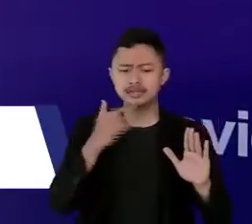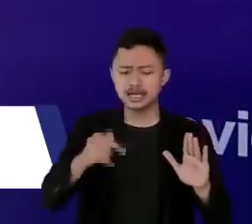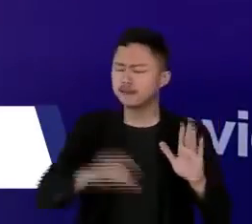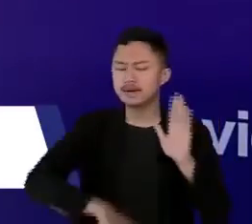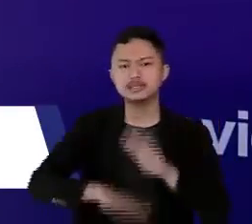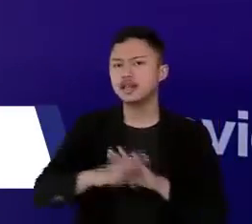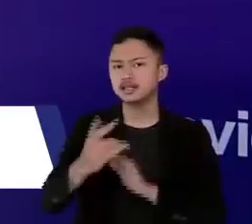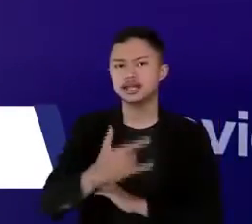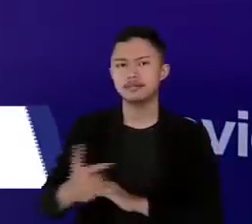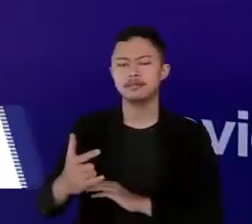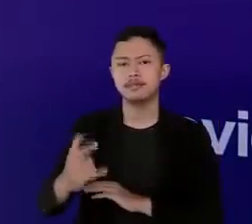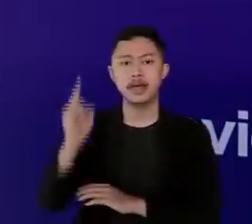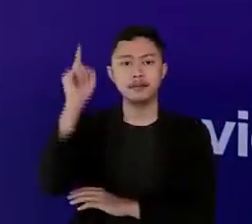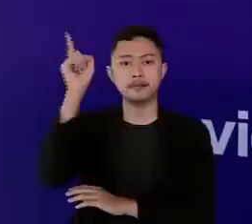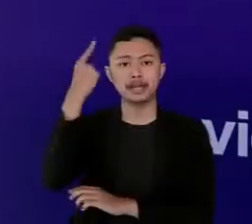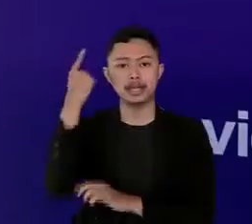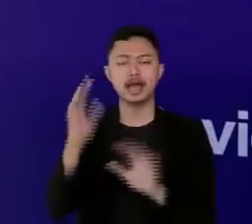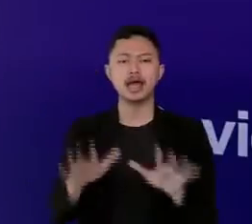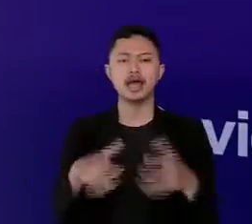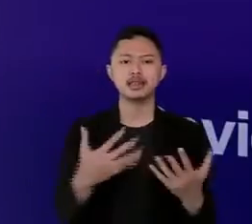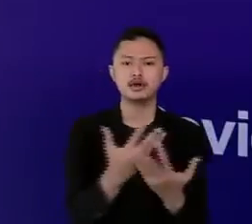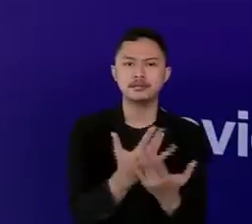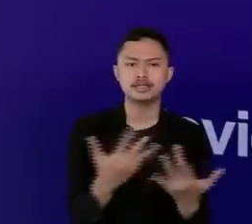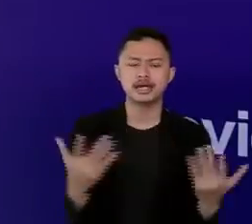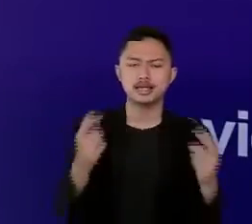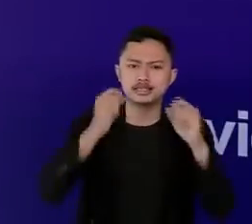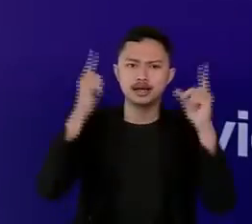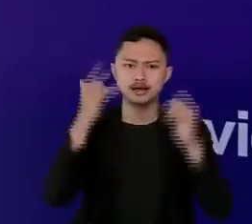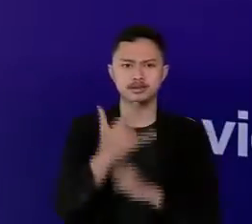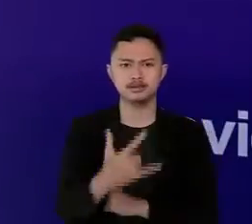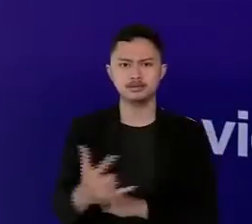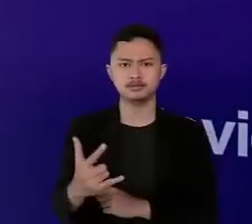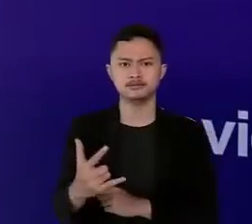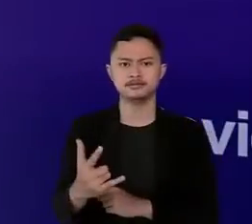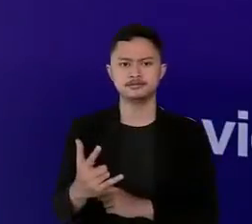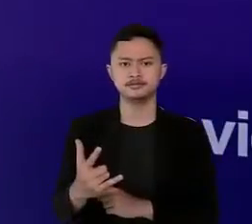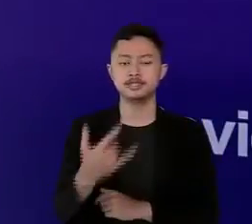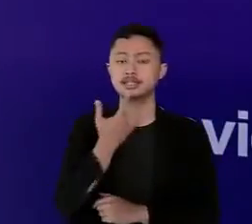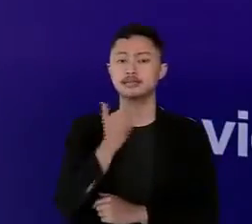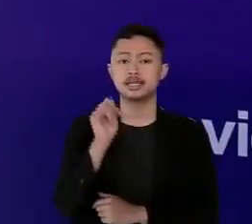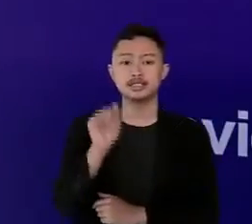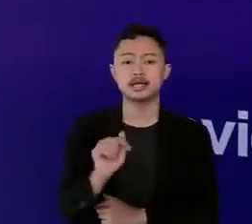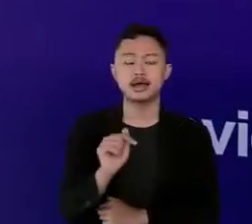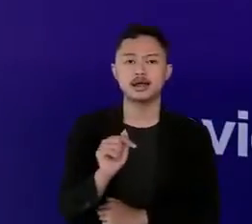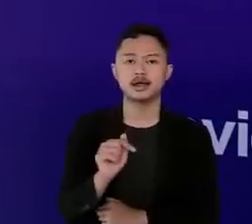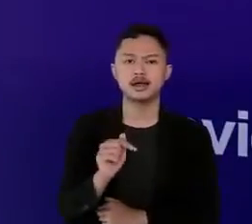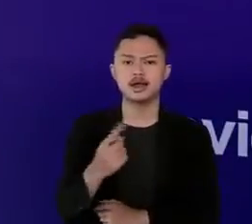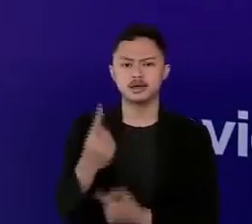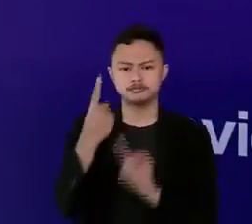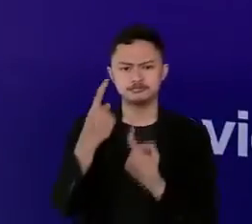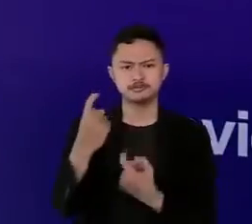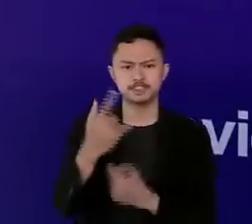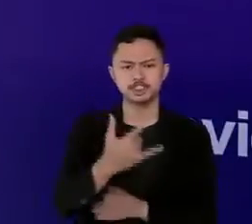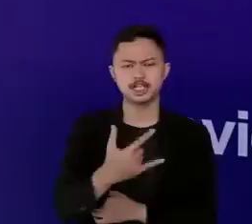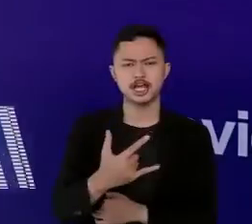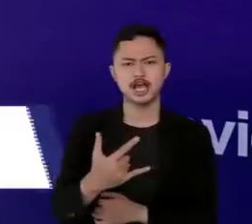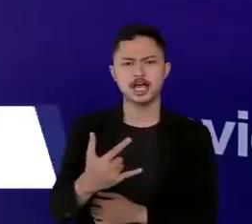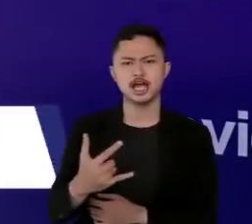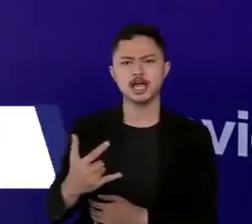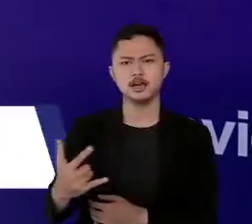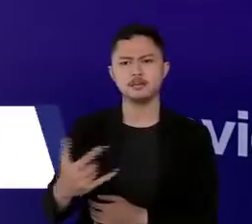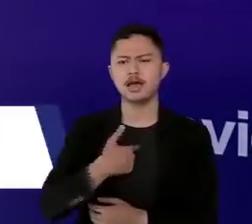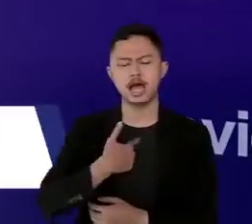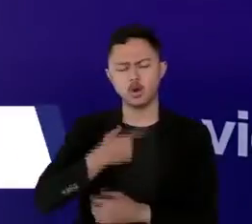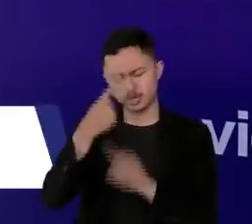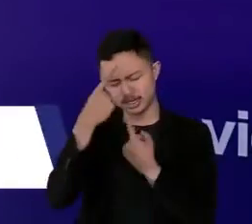seperti sekarang baik pemerintah maupun masyarakat sama-sama menyadari dan hasilnya seperti sekarang dipertahankan itu maka